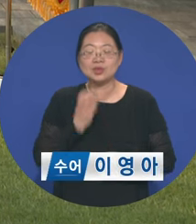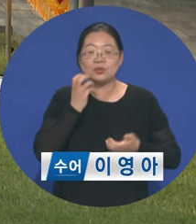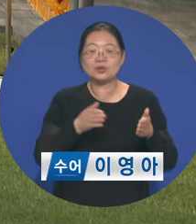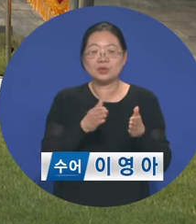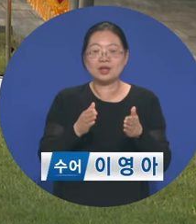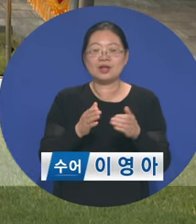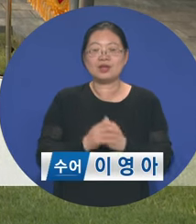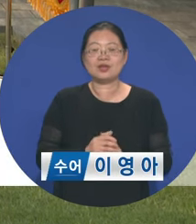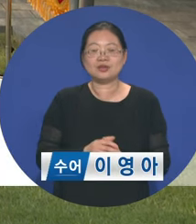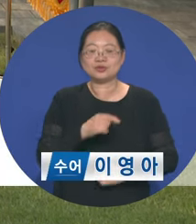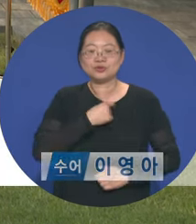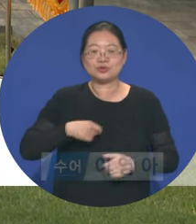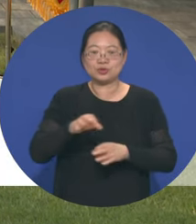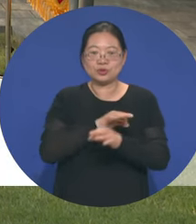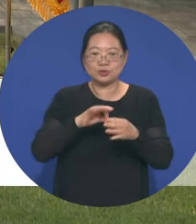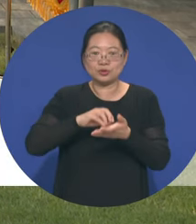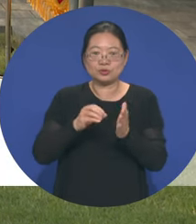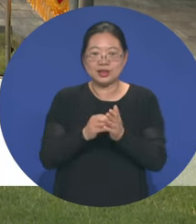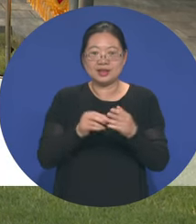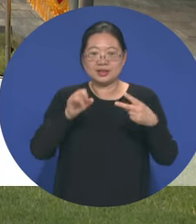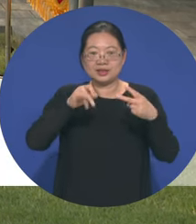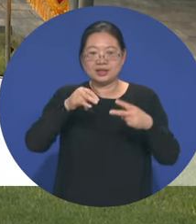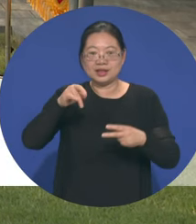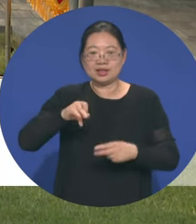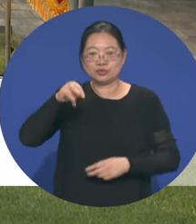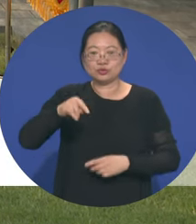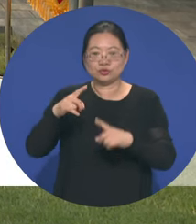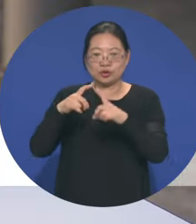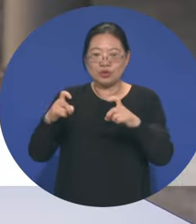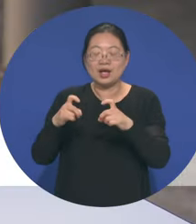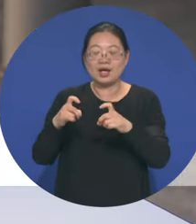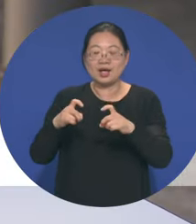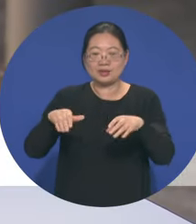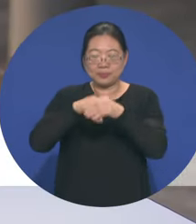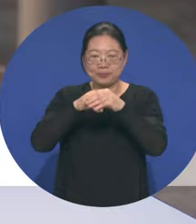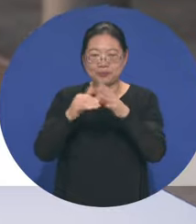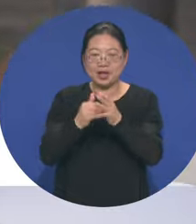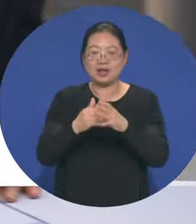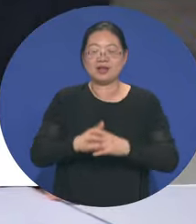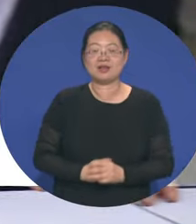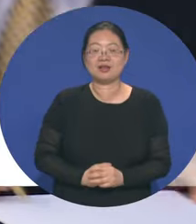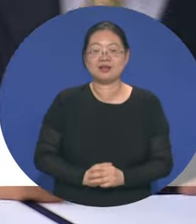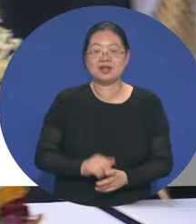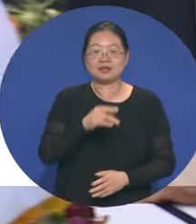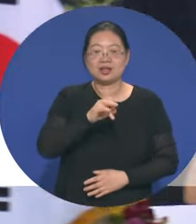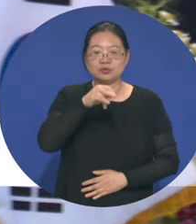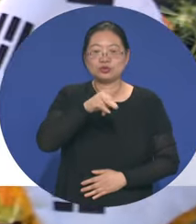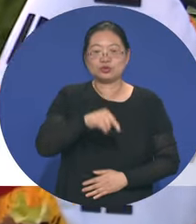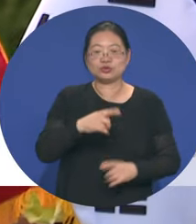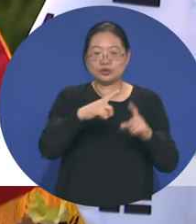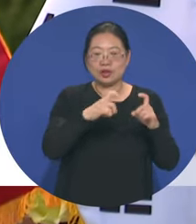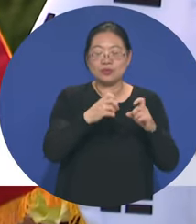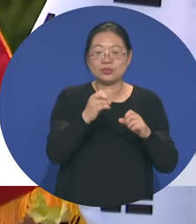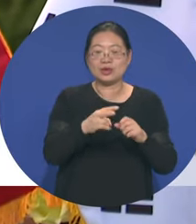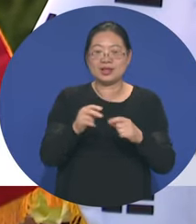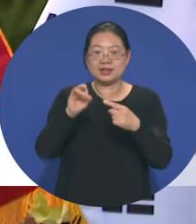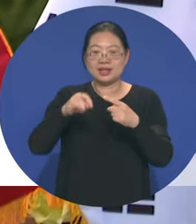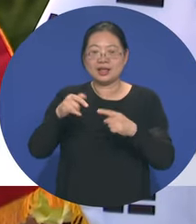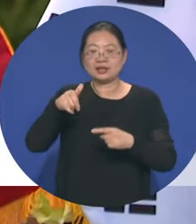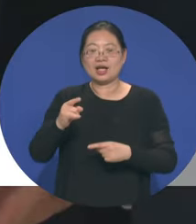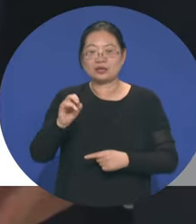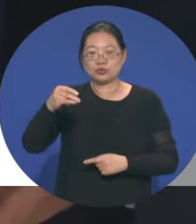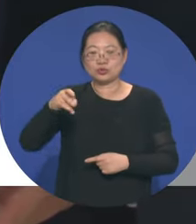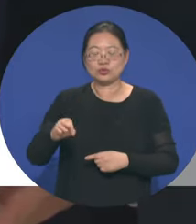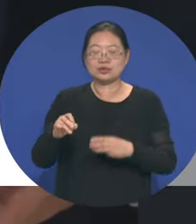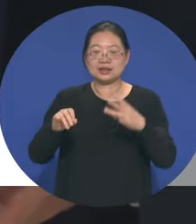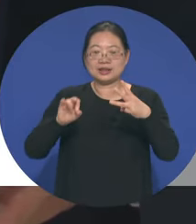경기도가 중국 경제 규모 2위인 장쑤성과 자매결을 맺었습니다. 이로써 도는 장쑤성을 포함해 1위인 광둥성,